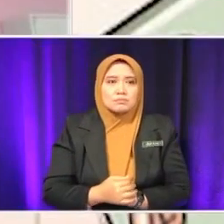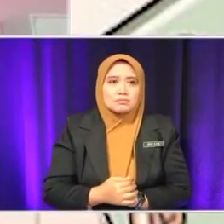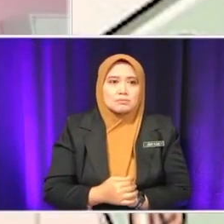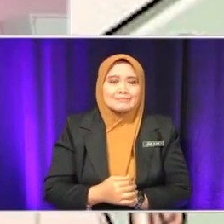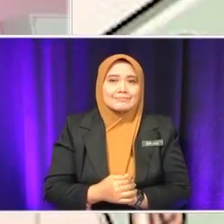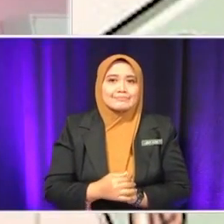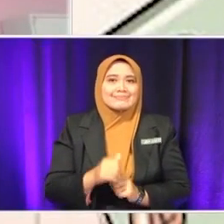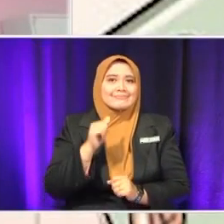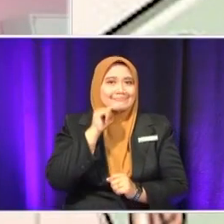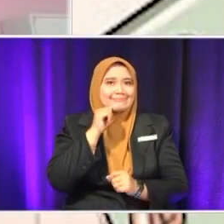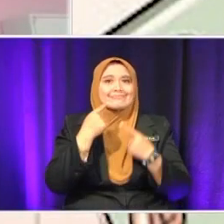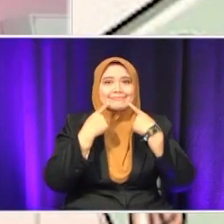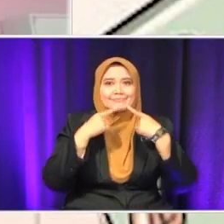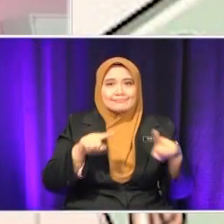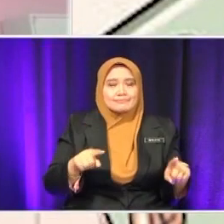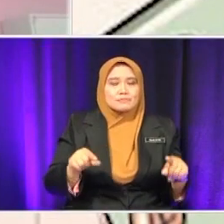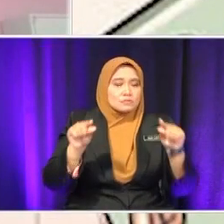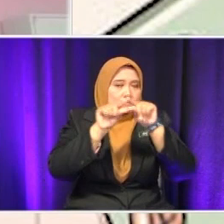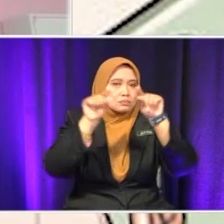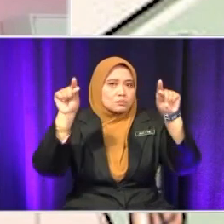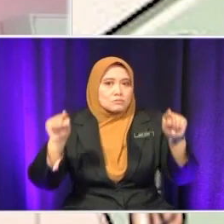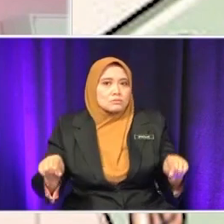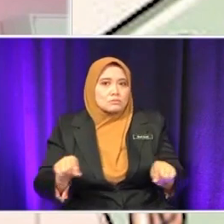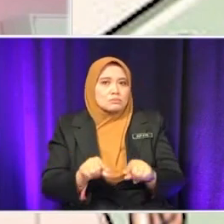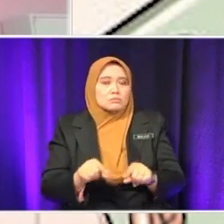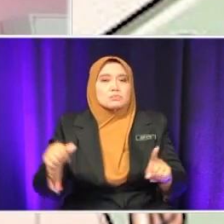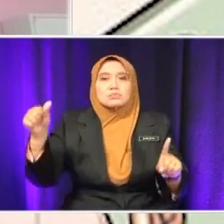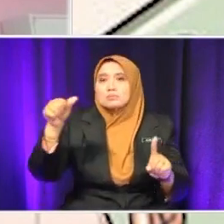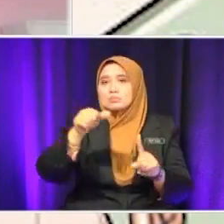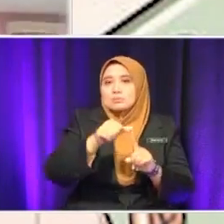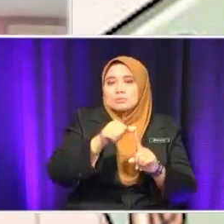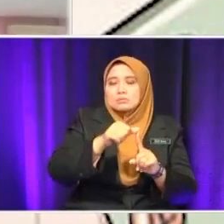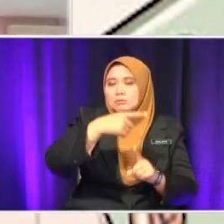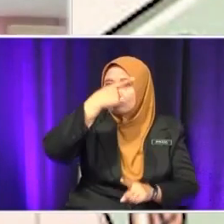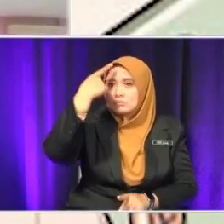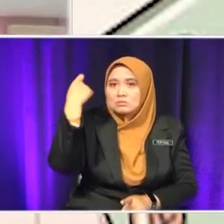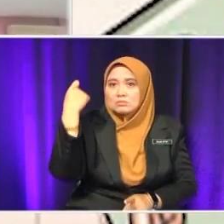Graf terarah. Graf terarah. Macam mana Ayu tahu ni graf terarah? Sebab dia ada